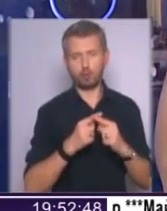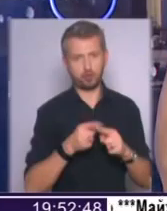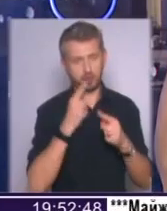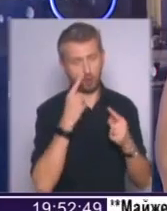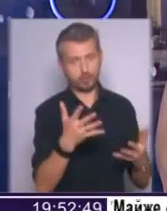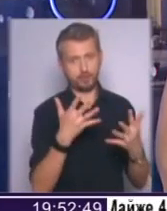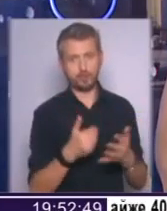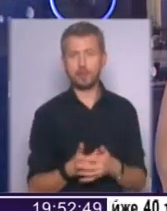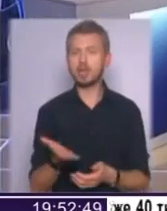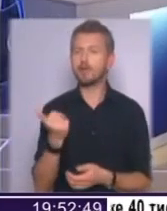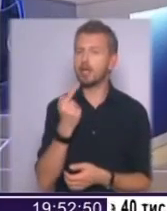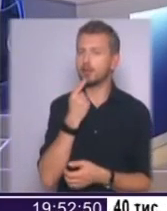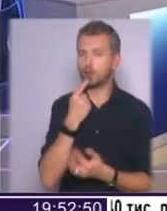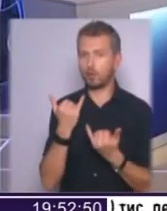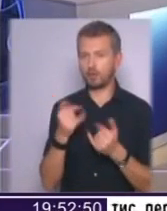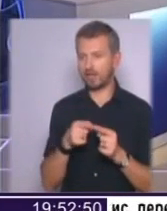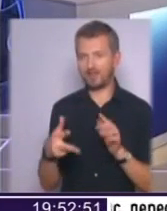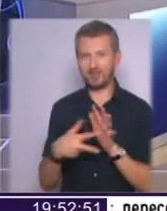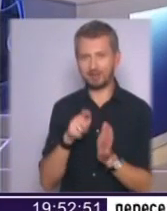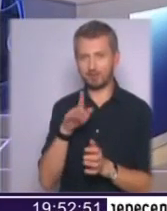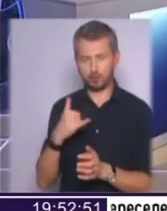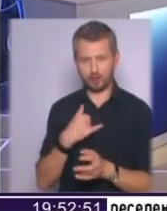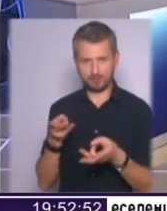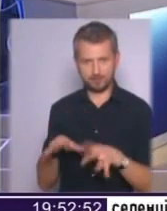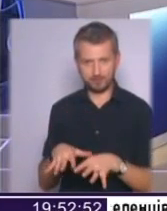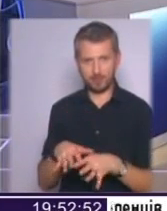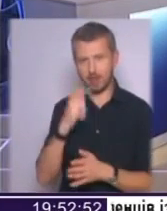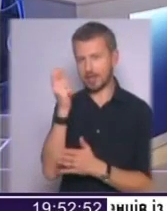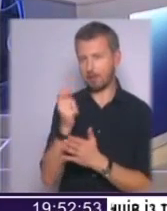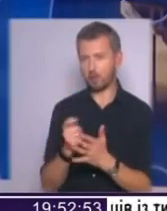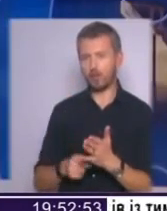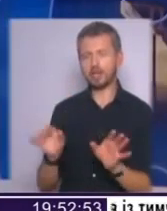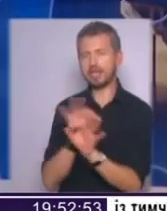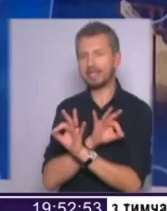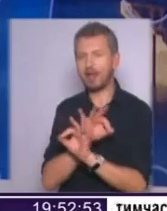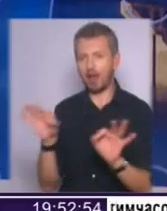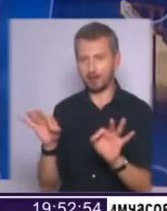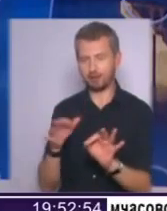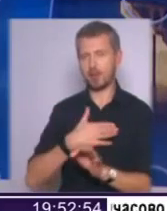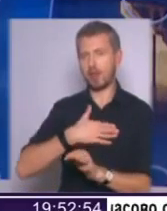насправді. Ми з вами тут спробуємо зараз за 8 хвилин, які у нас залишилися, намалювати ось той ідеальний, на